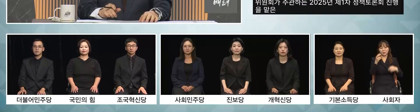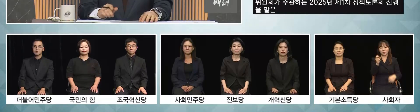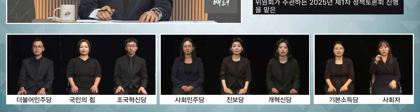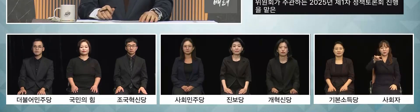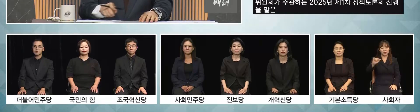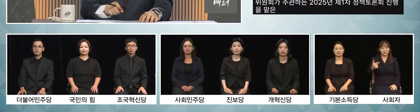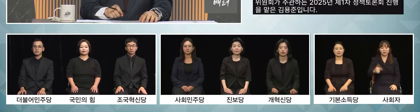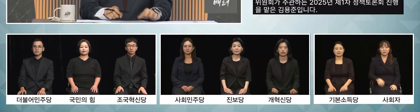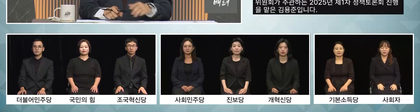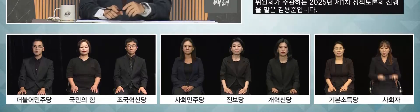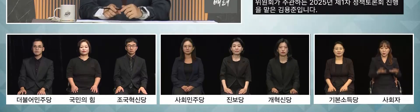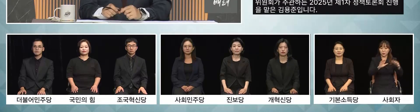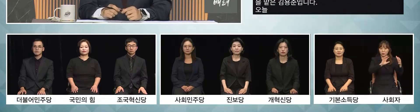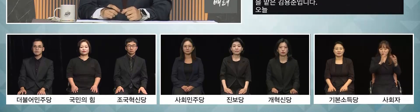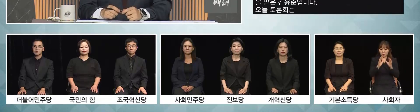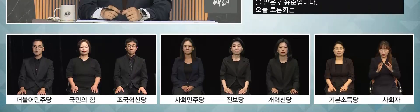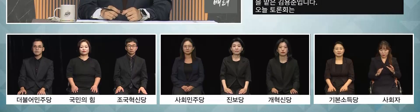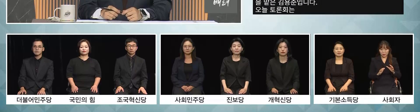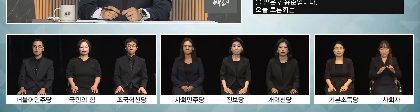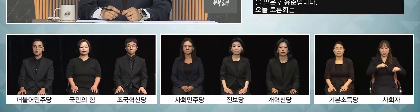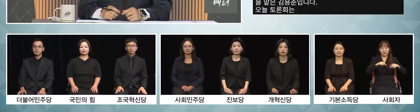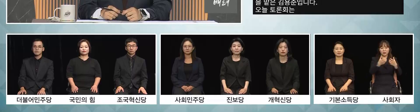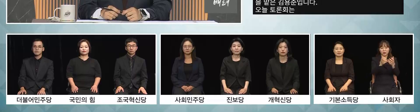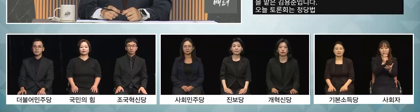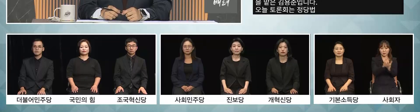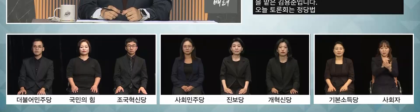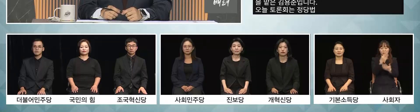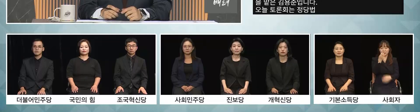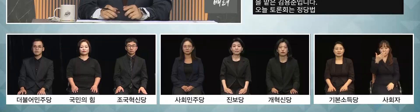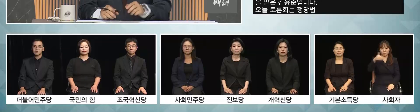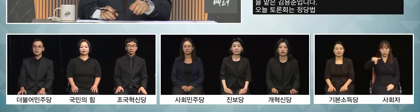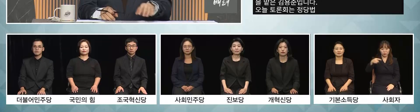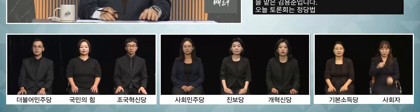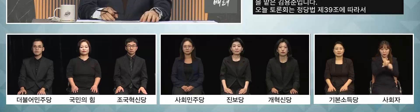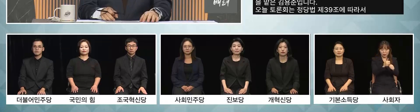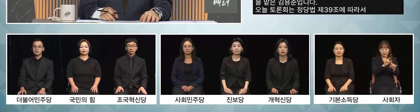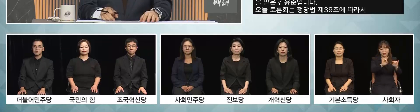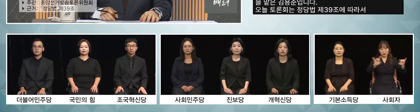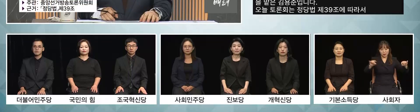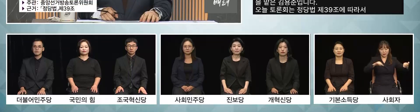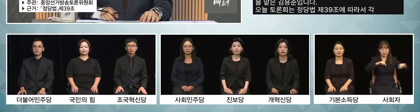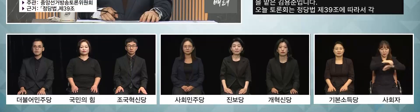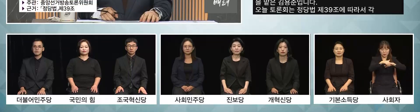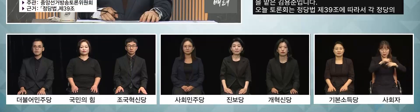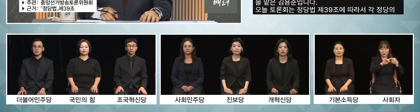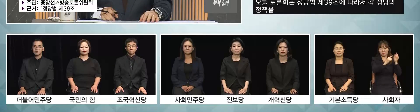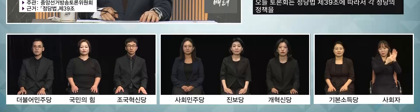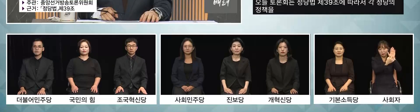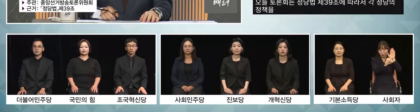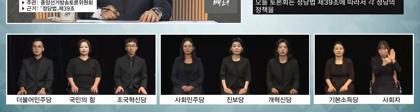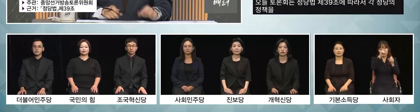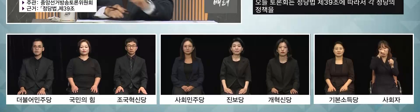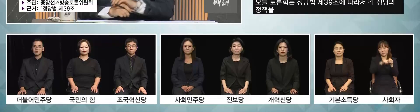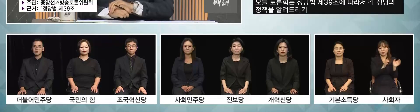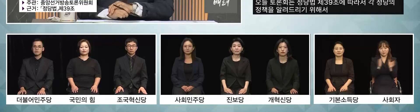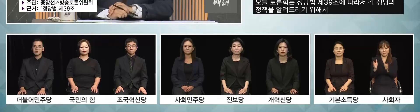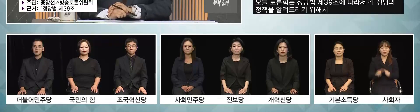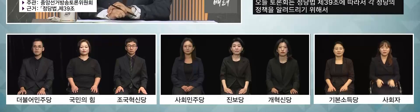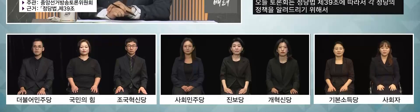김용준입니다. 오늘 토론회는 정당법 제39조에 따라서 각 정당의 정책을 알려드리기 위해서